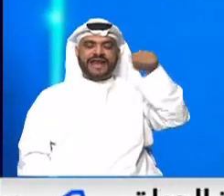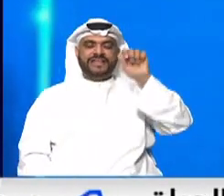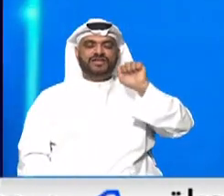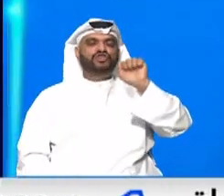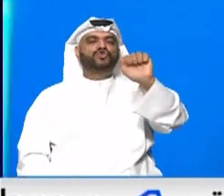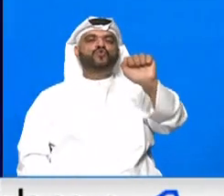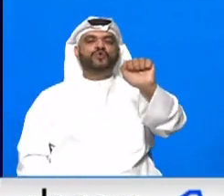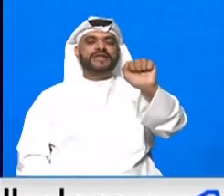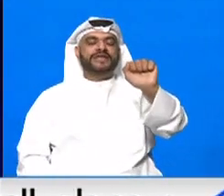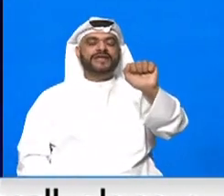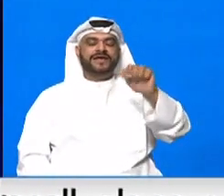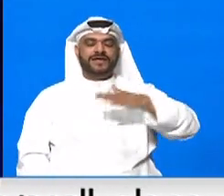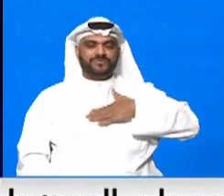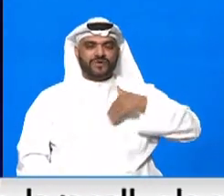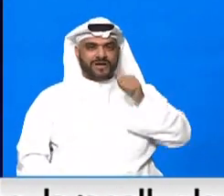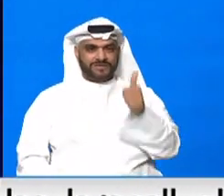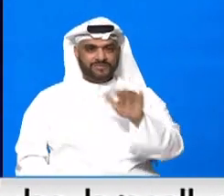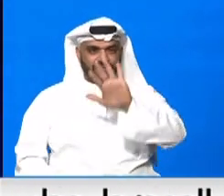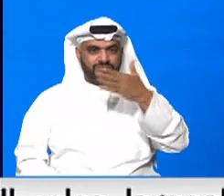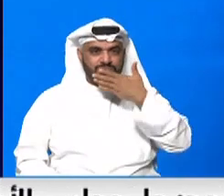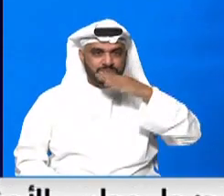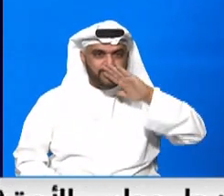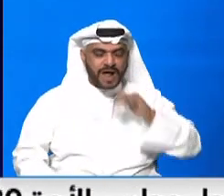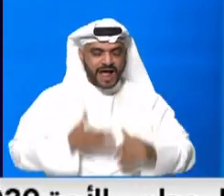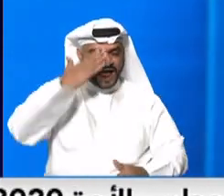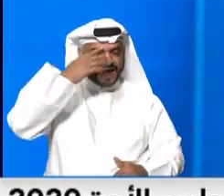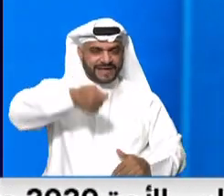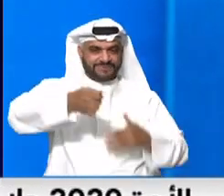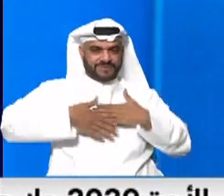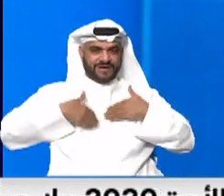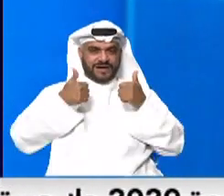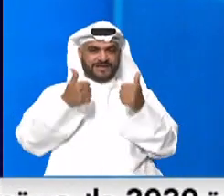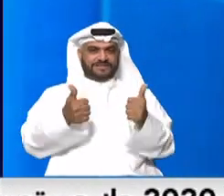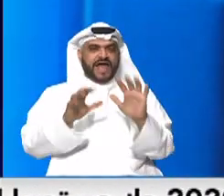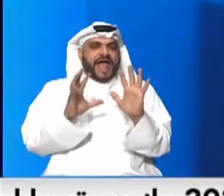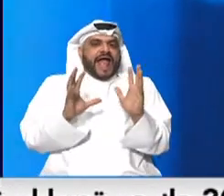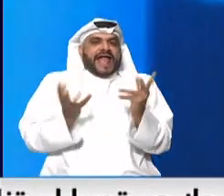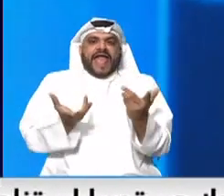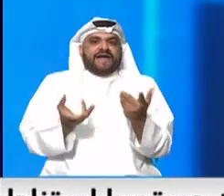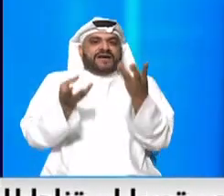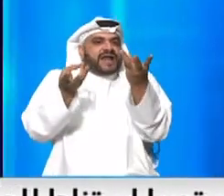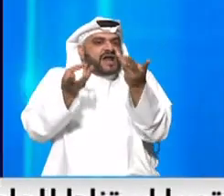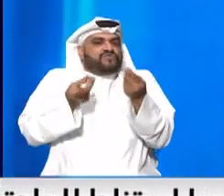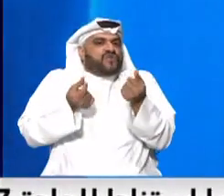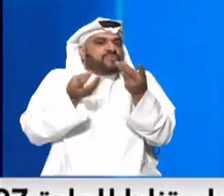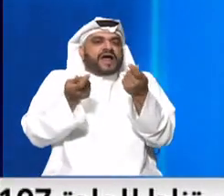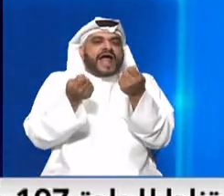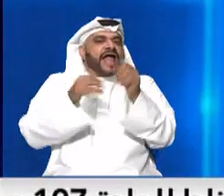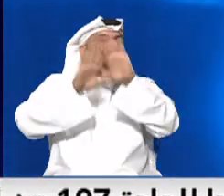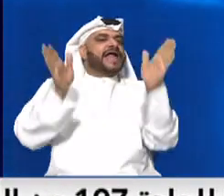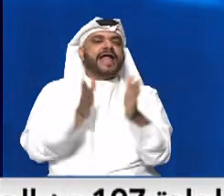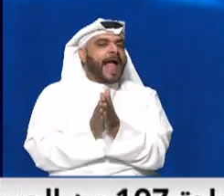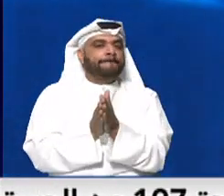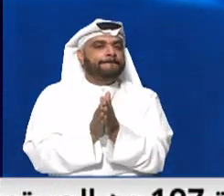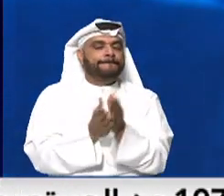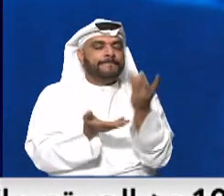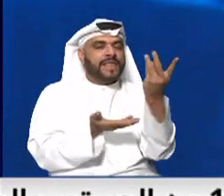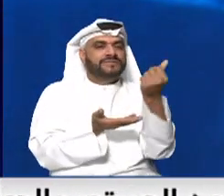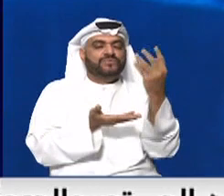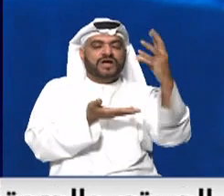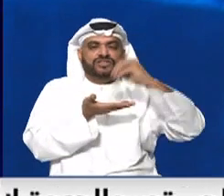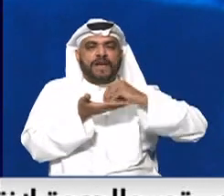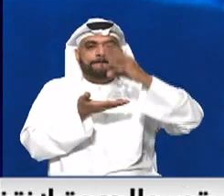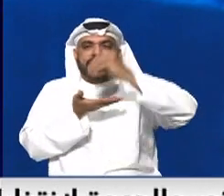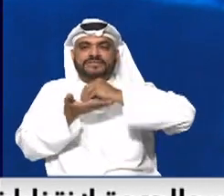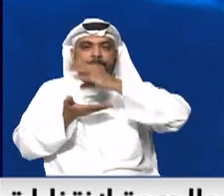العزيز ساري المطيري. أستاذ عبد العزيز، بعد التحية، إلى أين وصلت حصيلة الحملة حتى الآن، وإلى متى